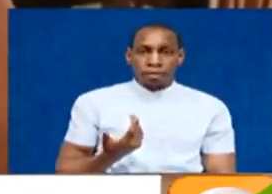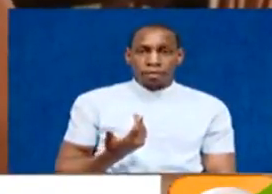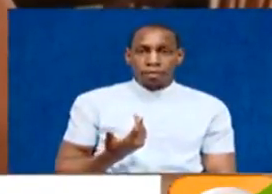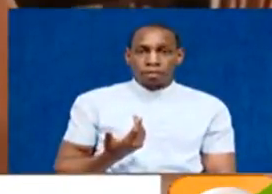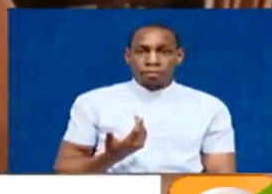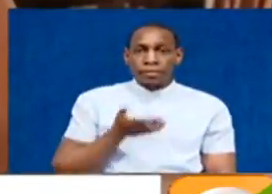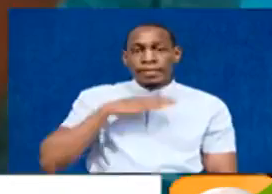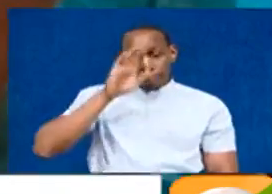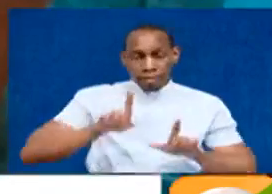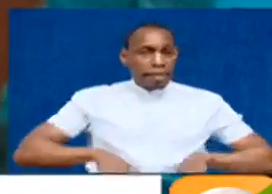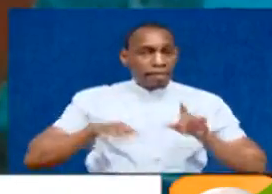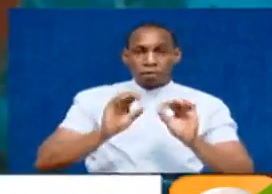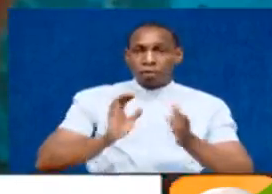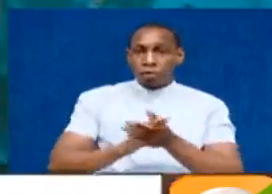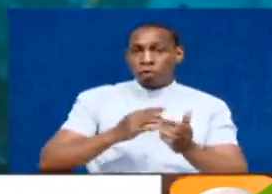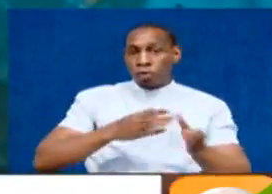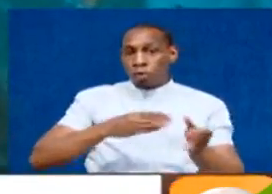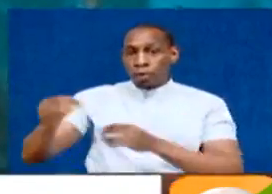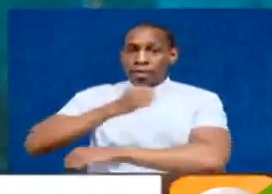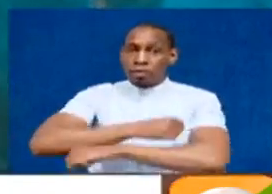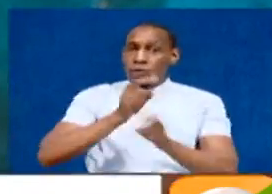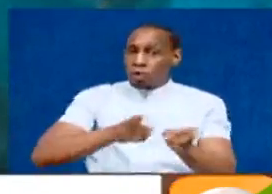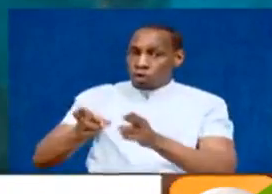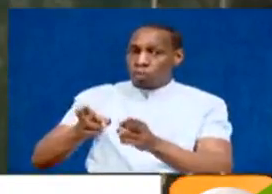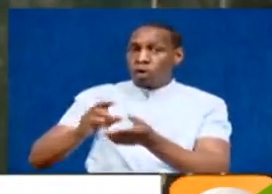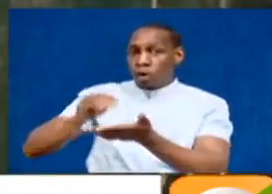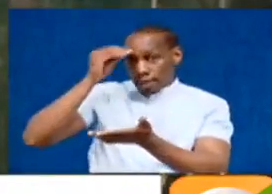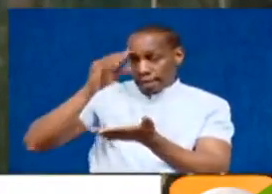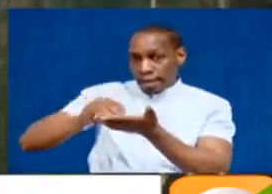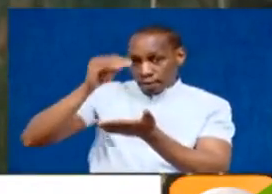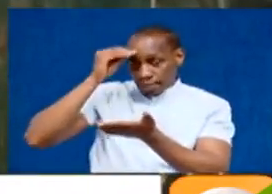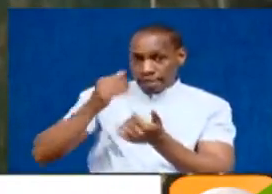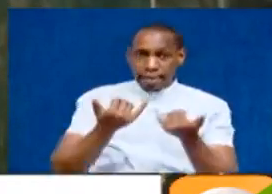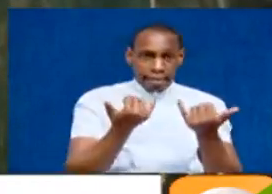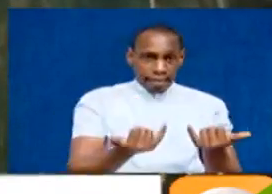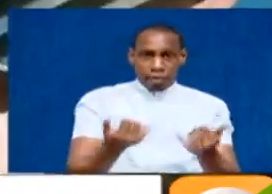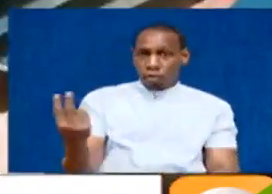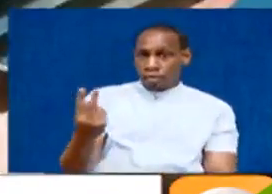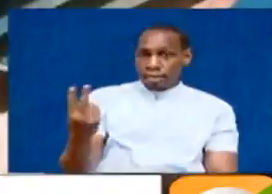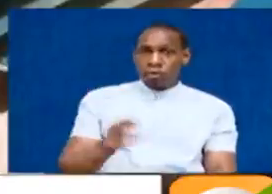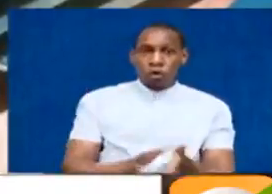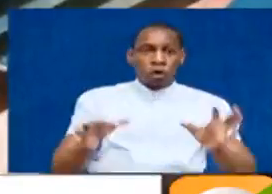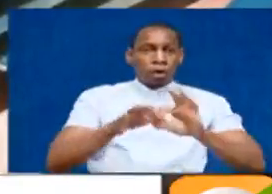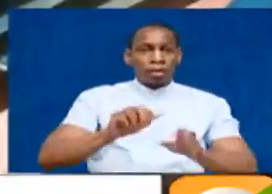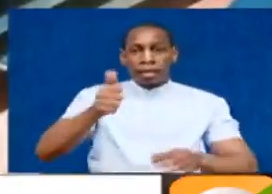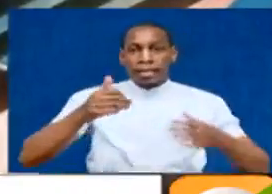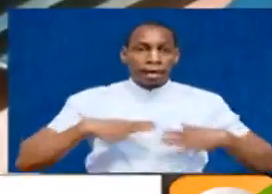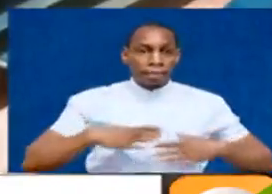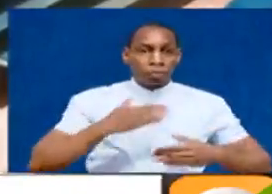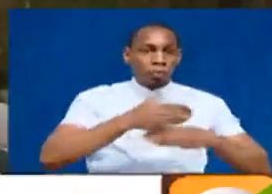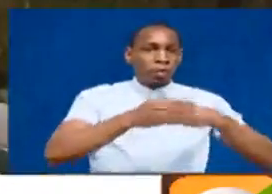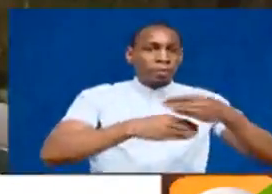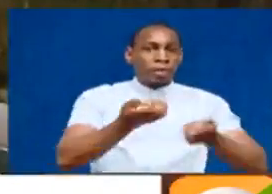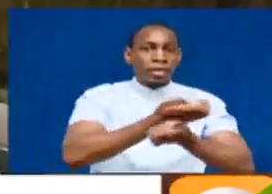hawakukata tamaa maishani. Walienda shuleni kawaida kupata elimu na sasa wamejumuika na Wakenya wengine